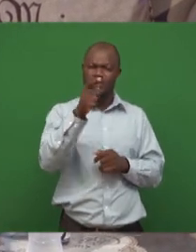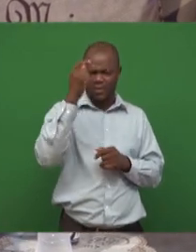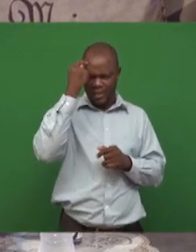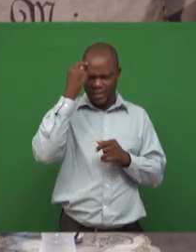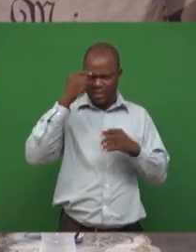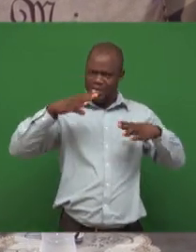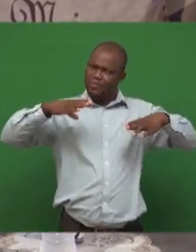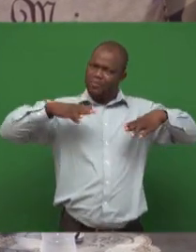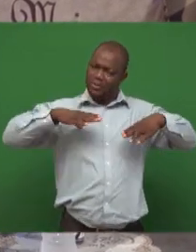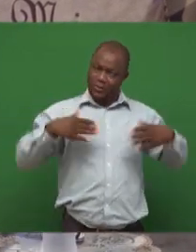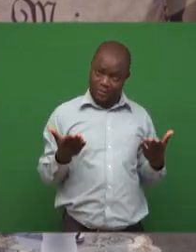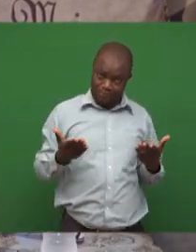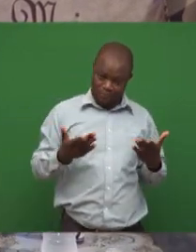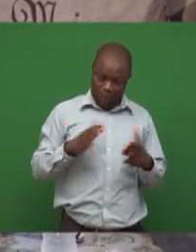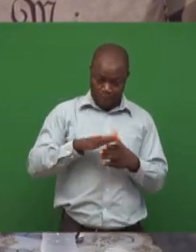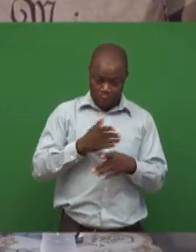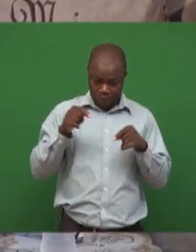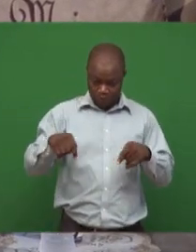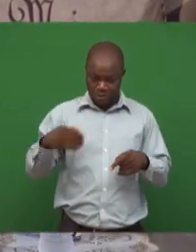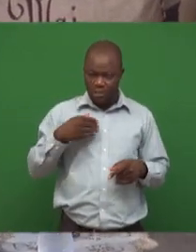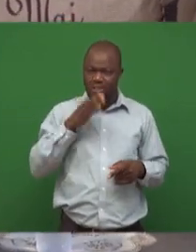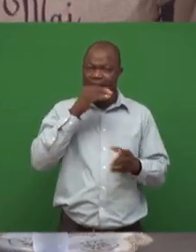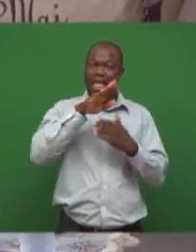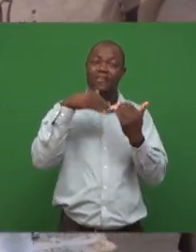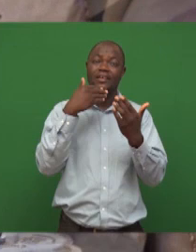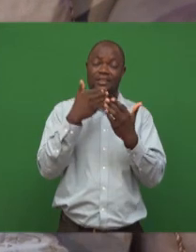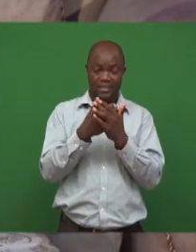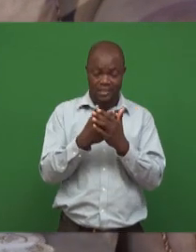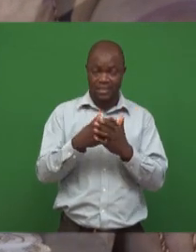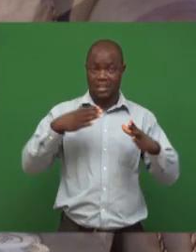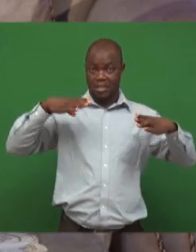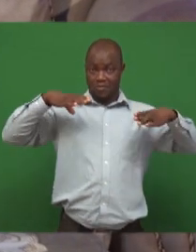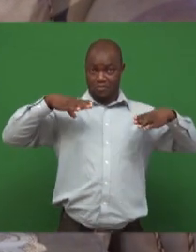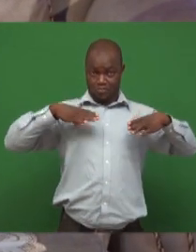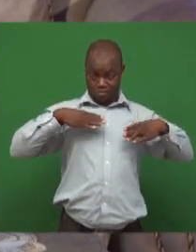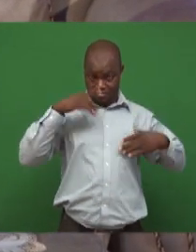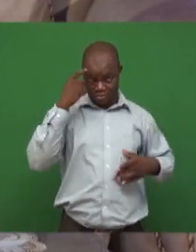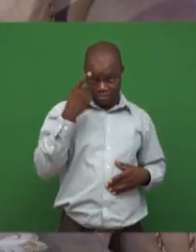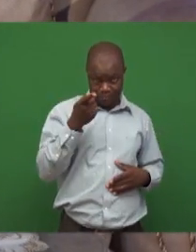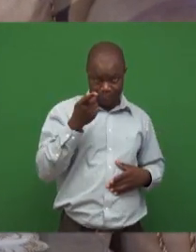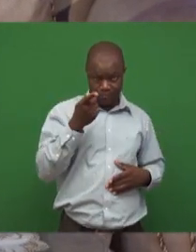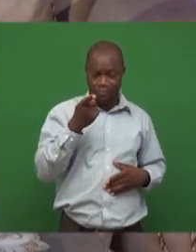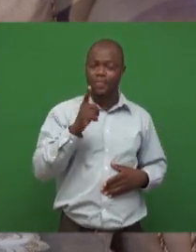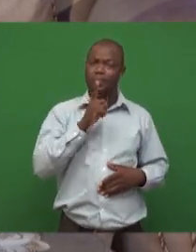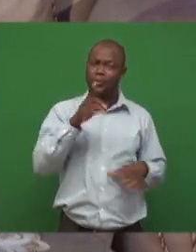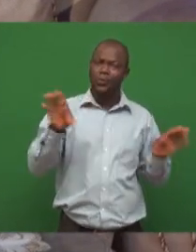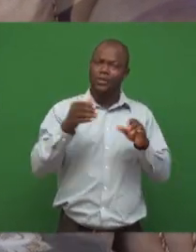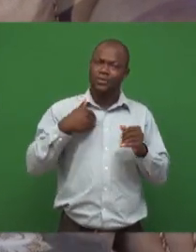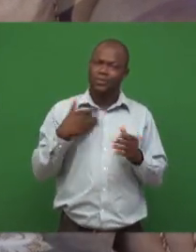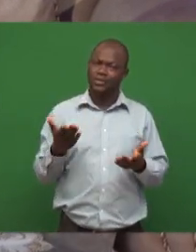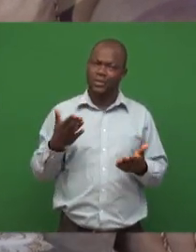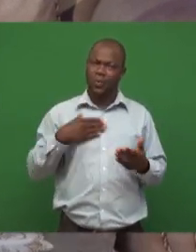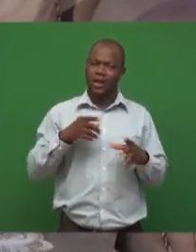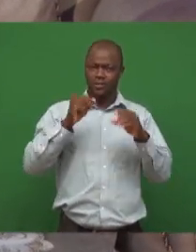Zvakoshei. Nekuti pano tinotaura zvinenge zvakosha handiti tinotaura zvapati zvinenge zvakosha basa redu